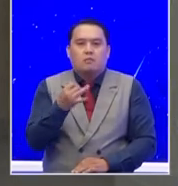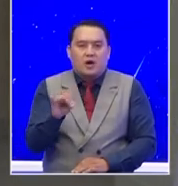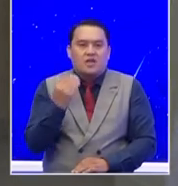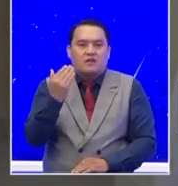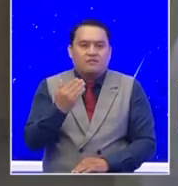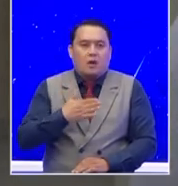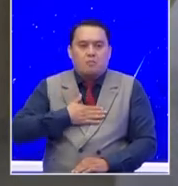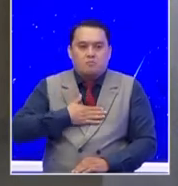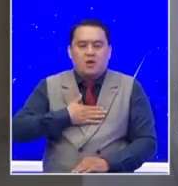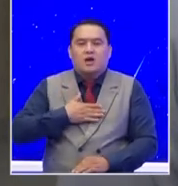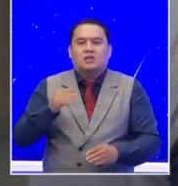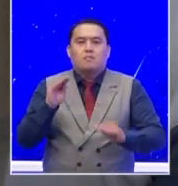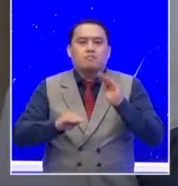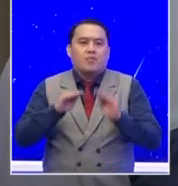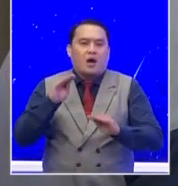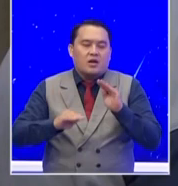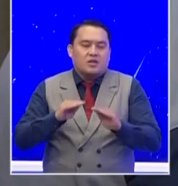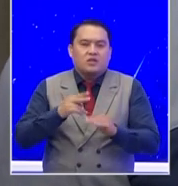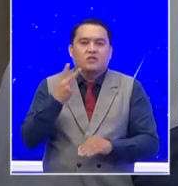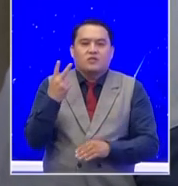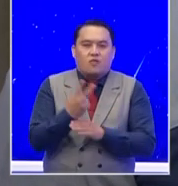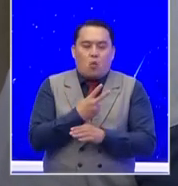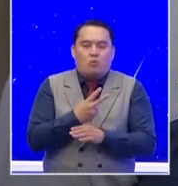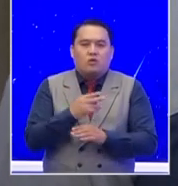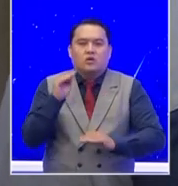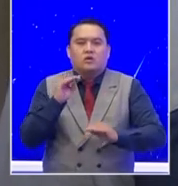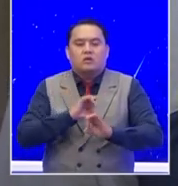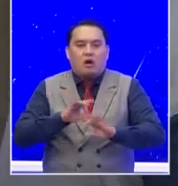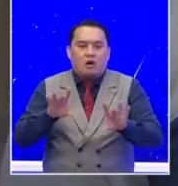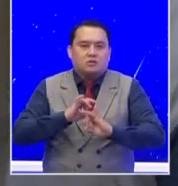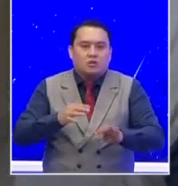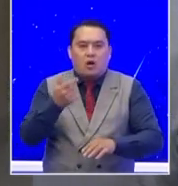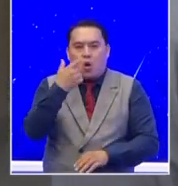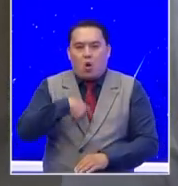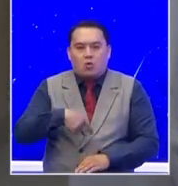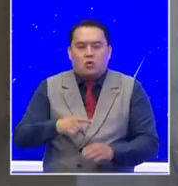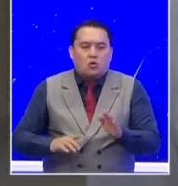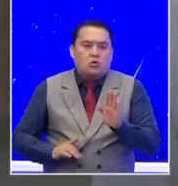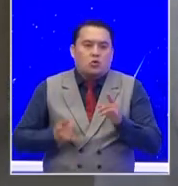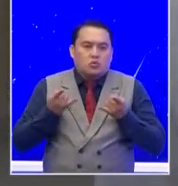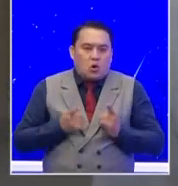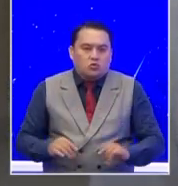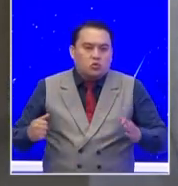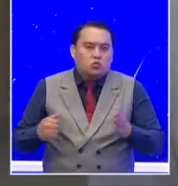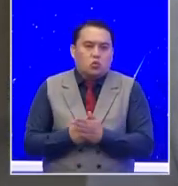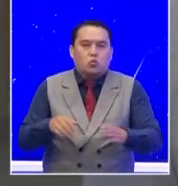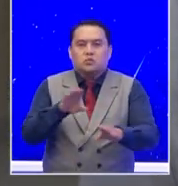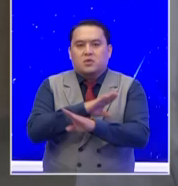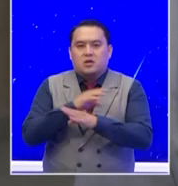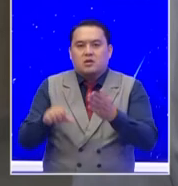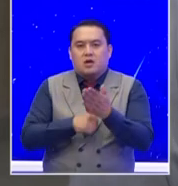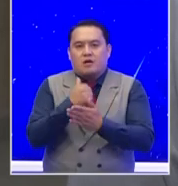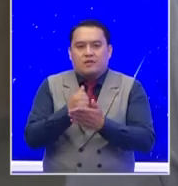в моей полнометражной песе состоящий из двух пактов рассказывается о нем от рождения до смерти как говорил ей bass